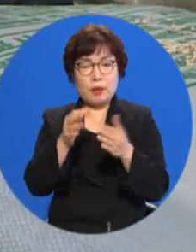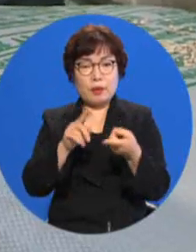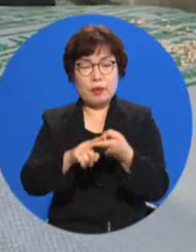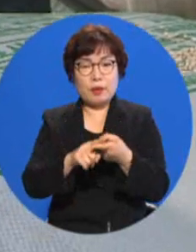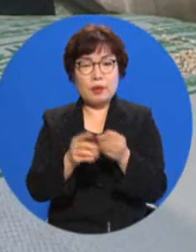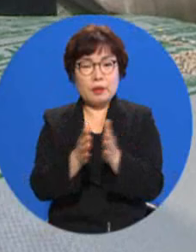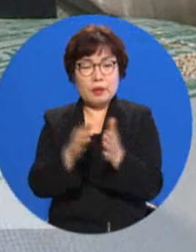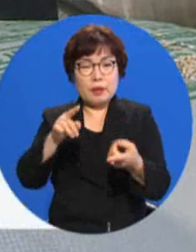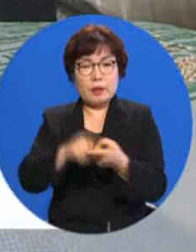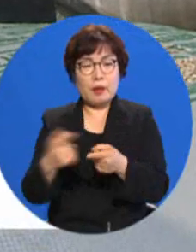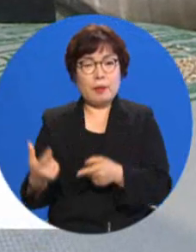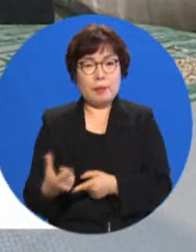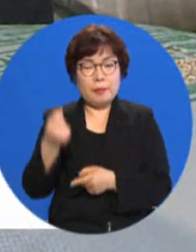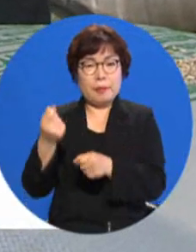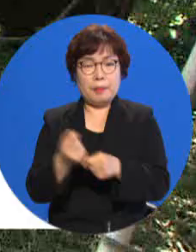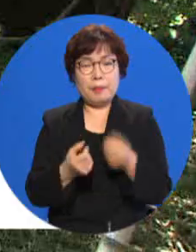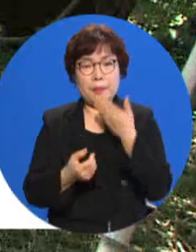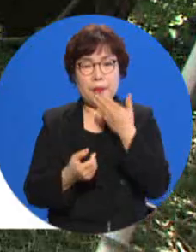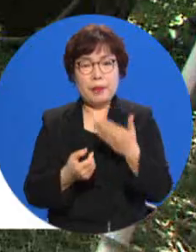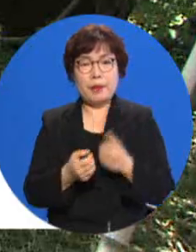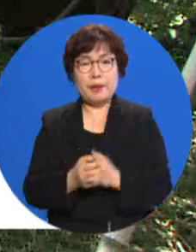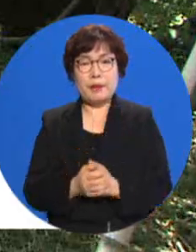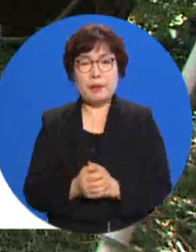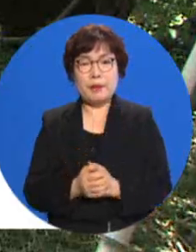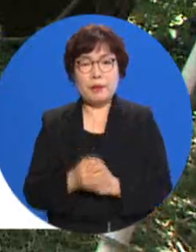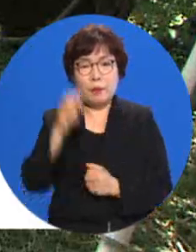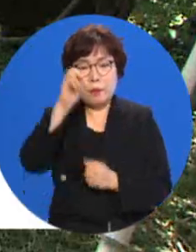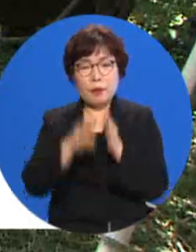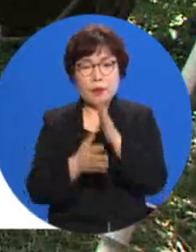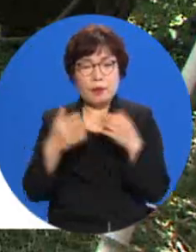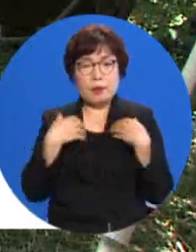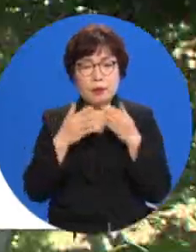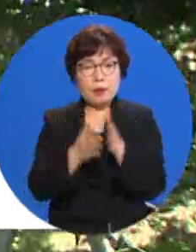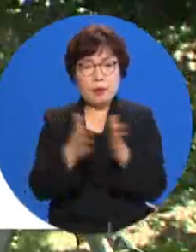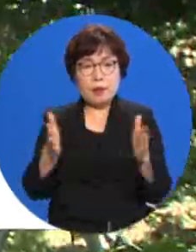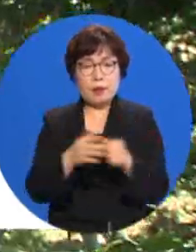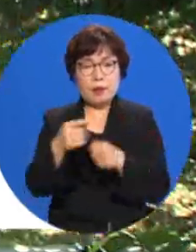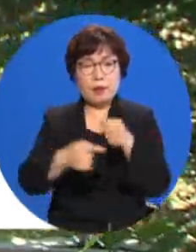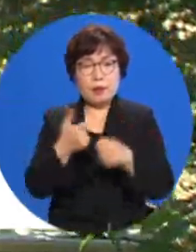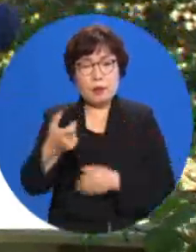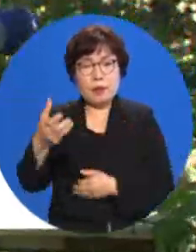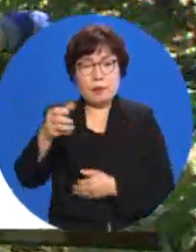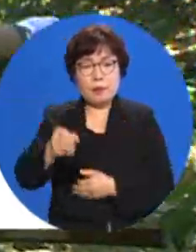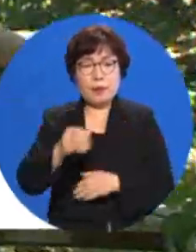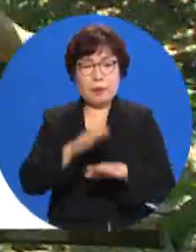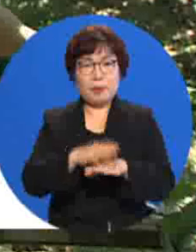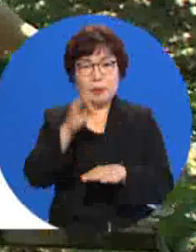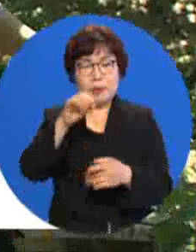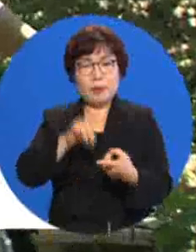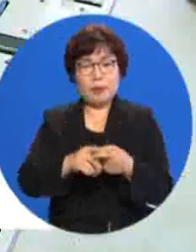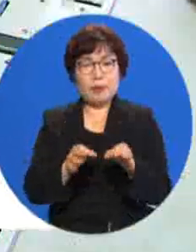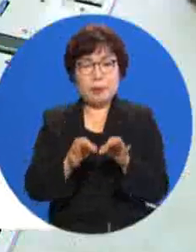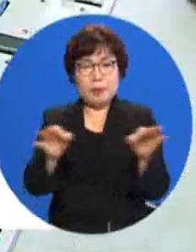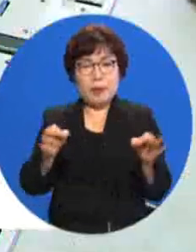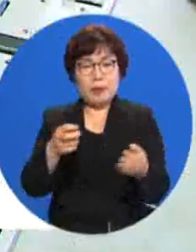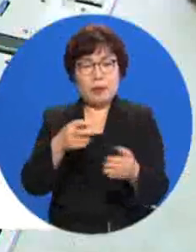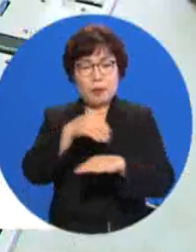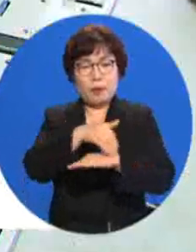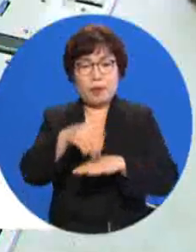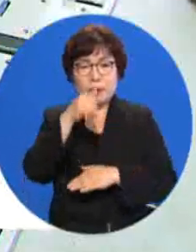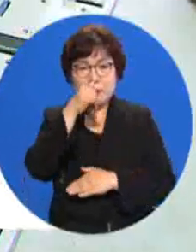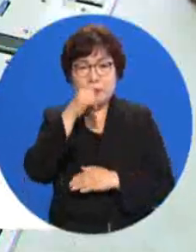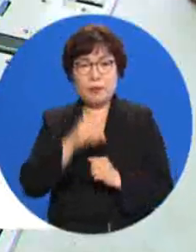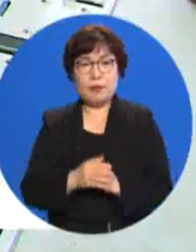움직임도 급물살을 탈 것으로 보입니다. 광양시는 내년부터 연간 60만 원의 농민수당을 지급하겠다는 계획을